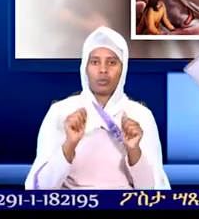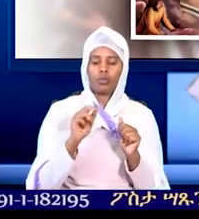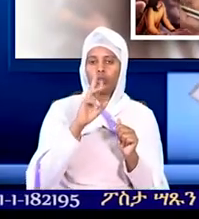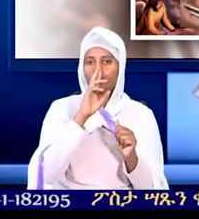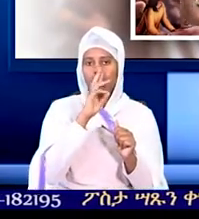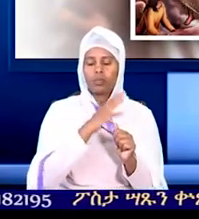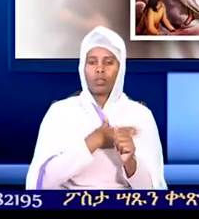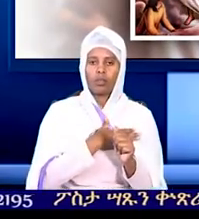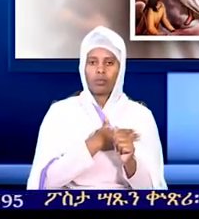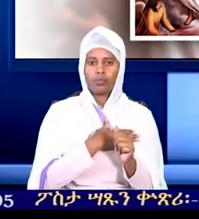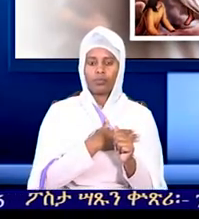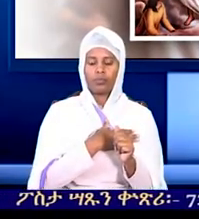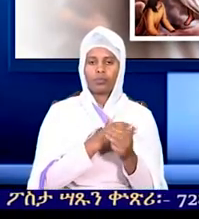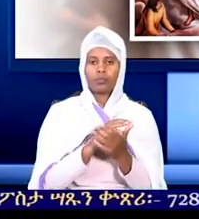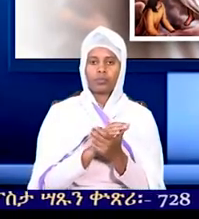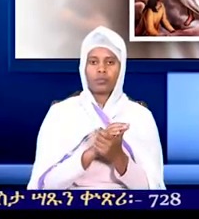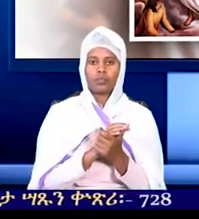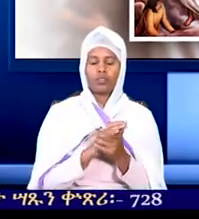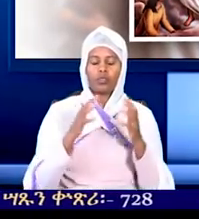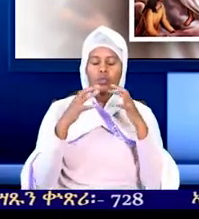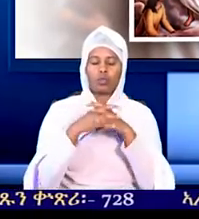املاح مسانا خوينو ندصمنا يا